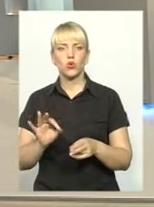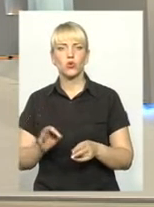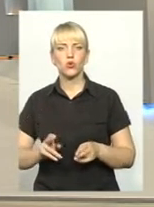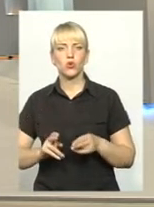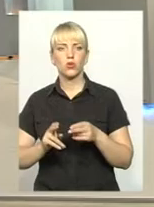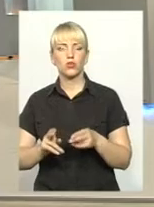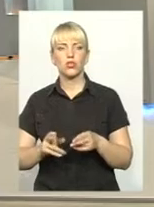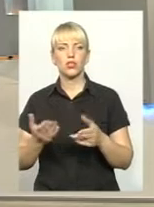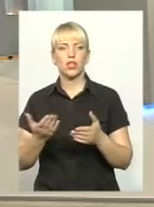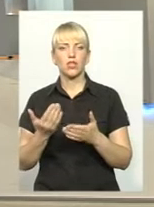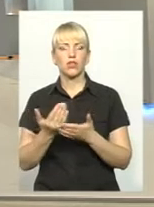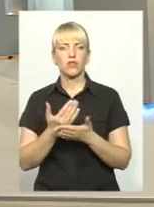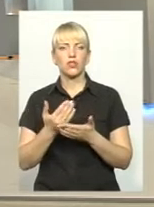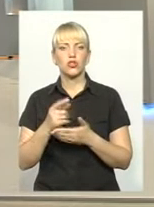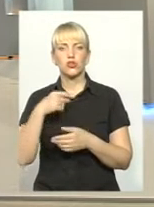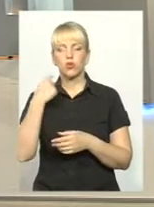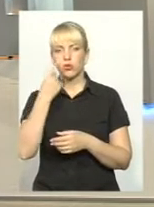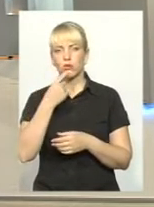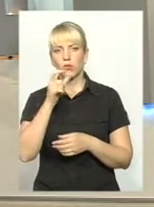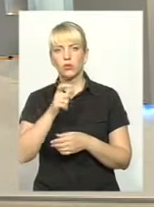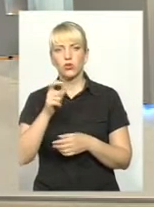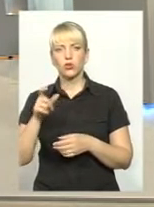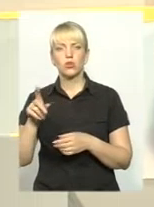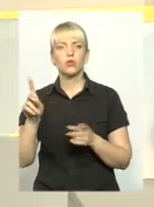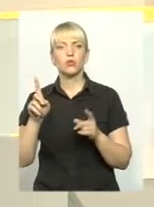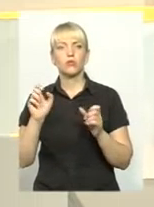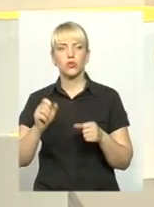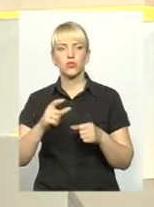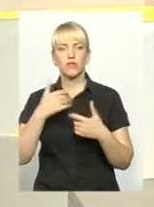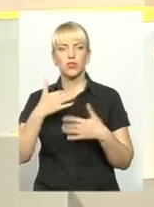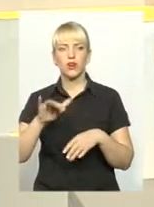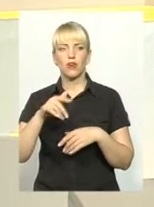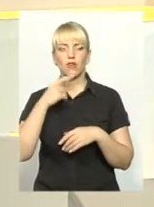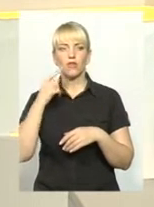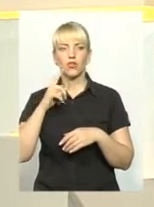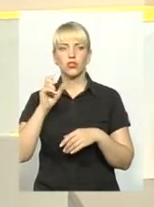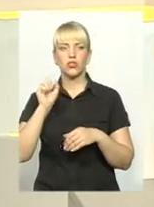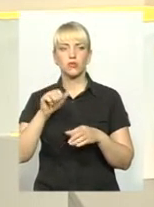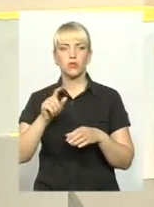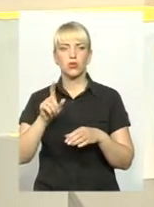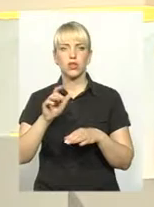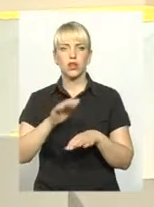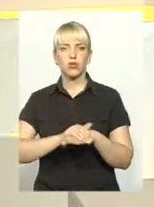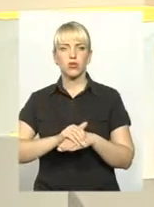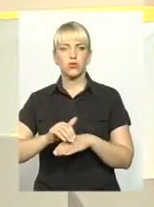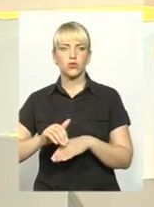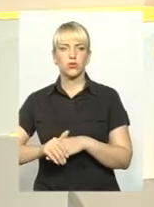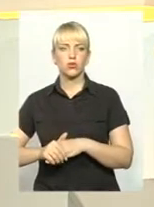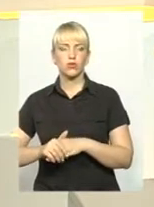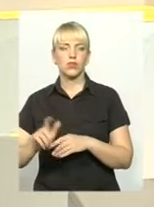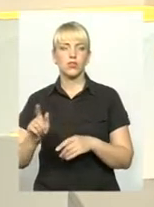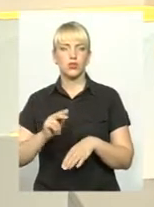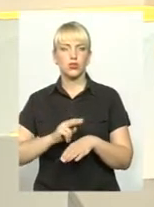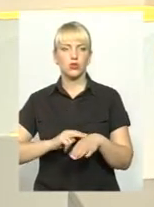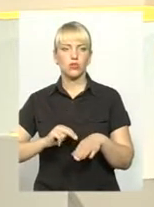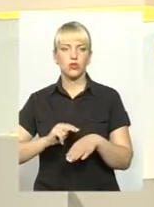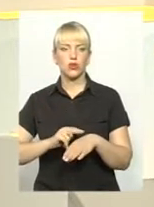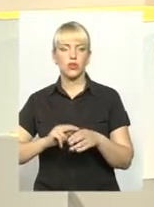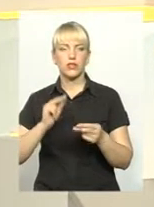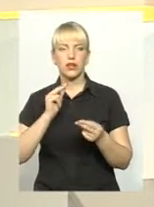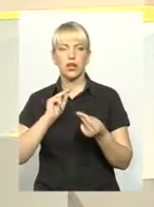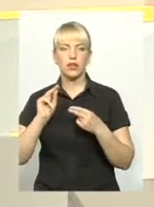царині особистого захисту громадян? Про що ми можемо вже говорити, констатувати, що поліція